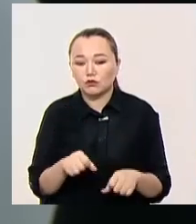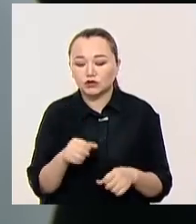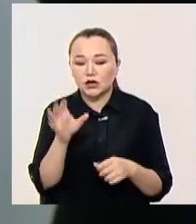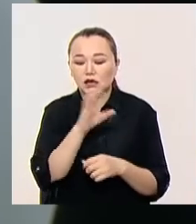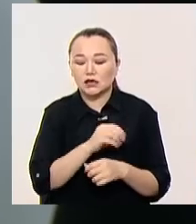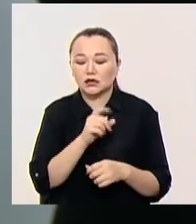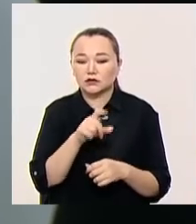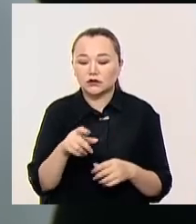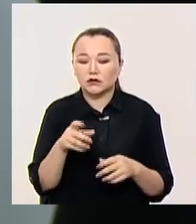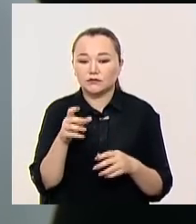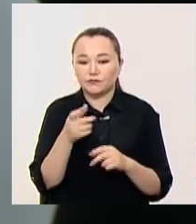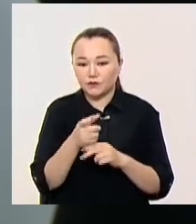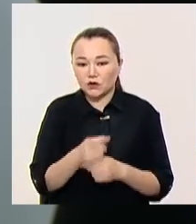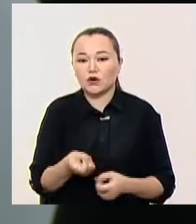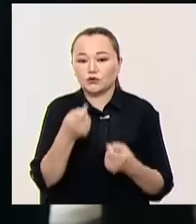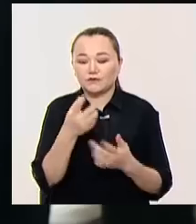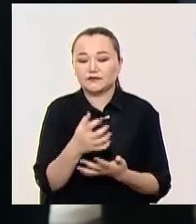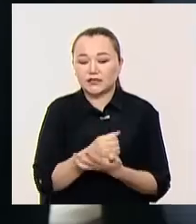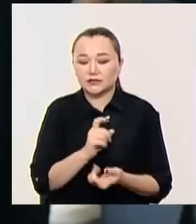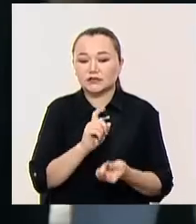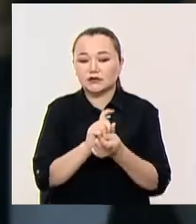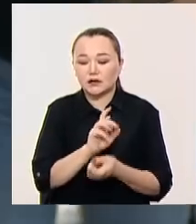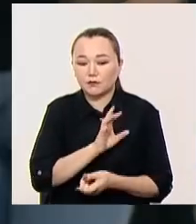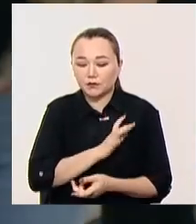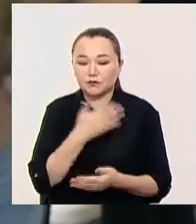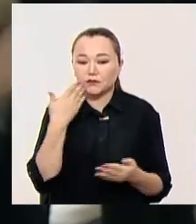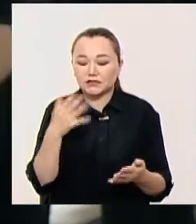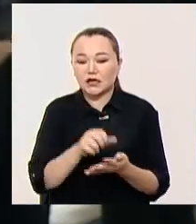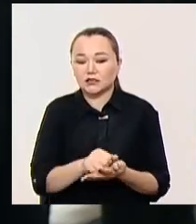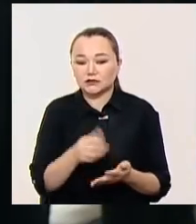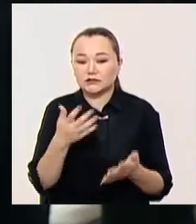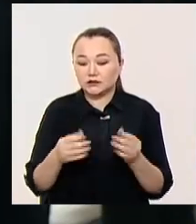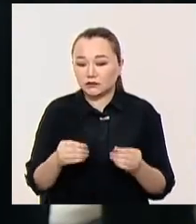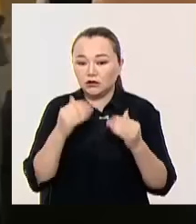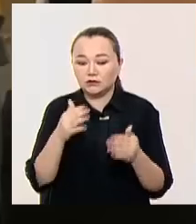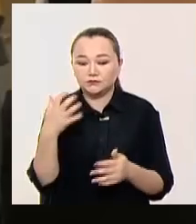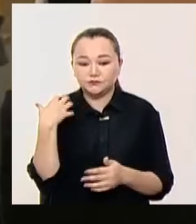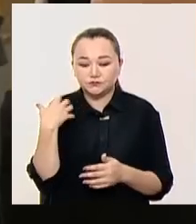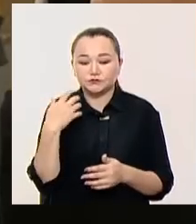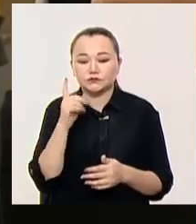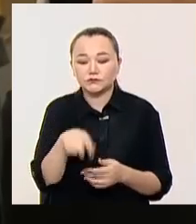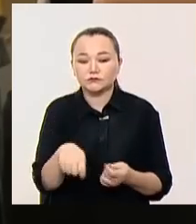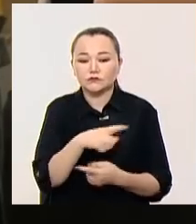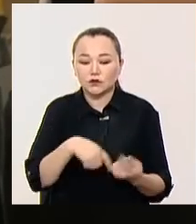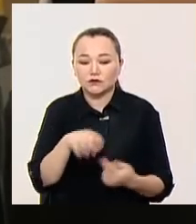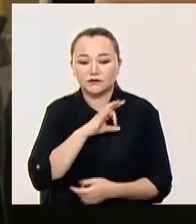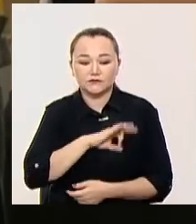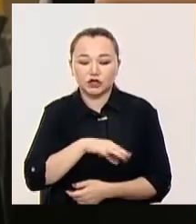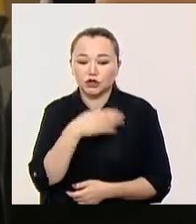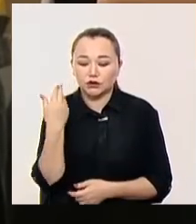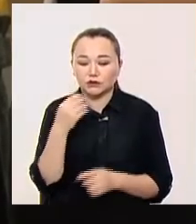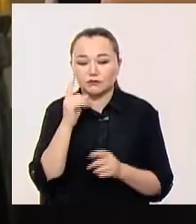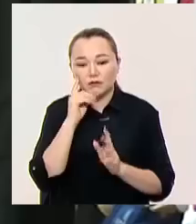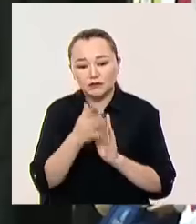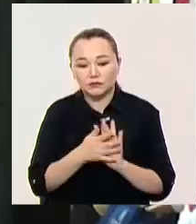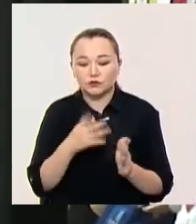Саудагерлер жел тұрмаса шөптің басы қозғалмайтынын айтады. Ал ақыры жалғалу құны өсетін болса, басшыларға да кәсіпкерлерге де тиімсіз екенін